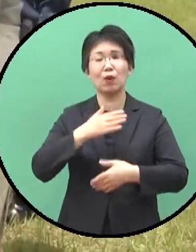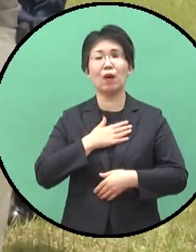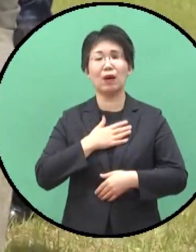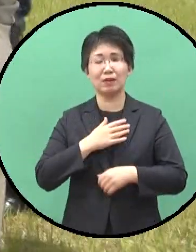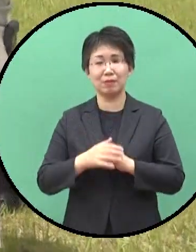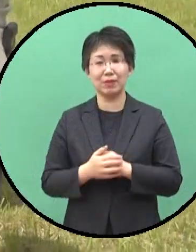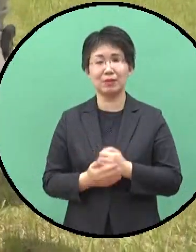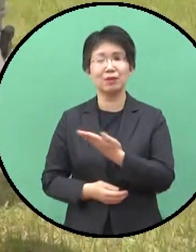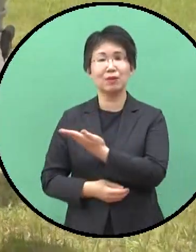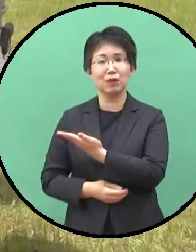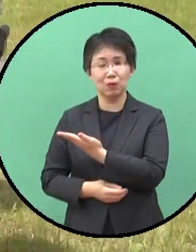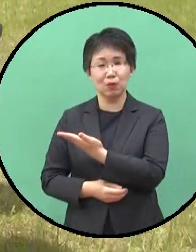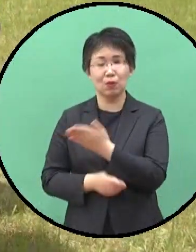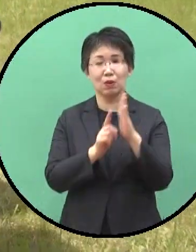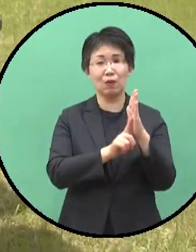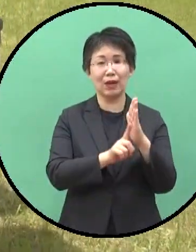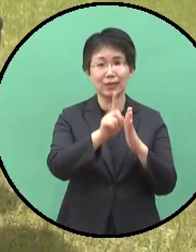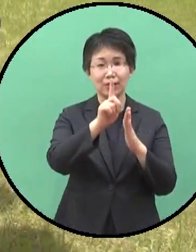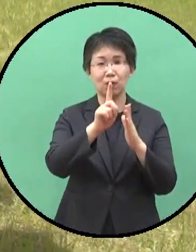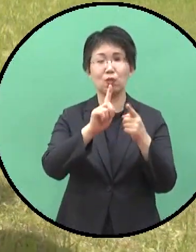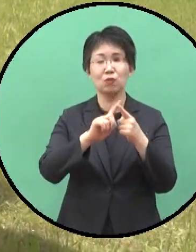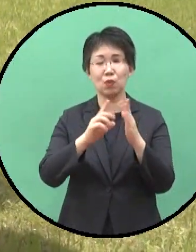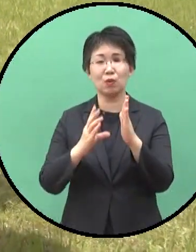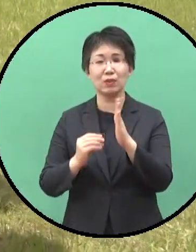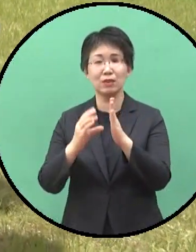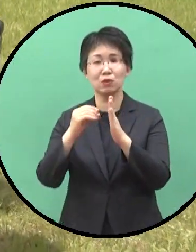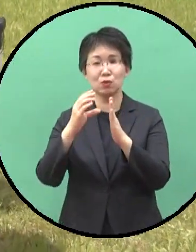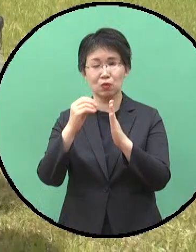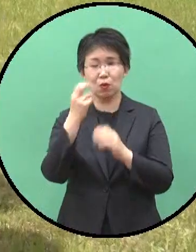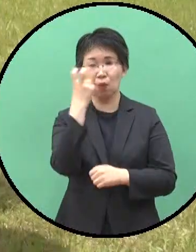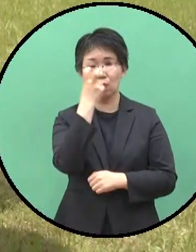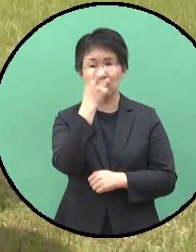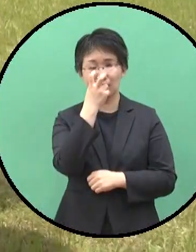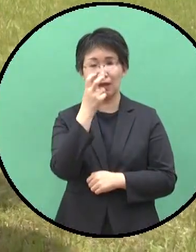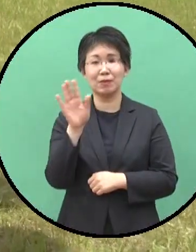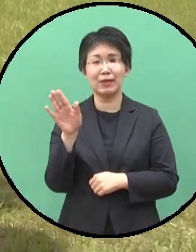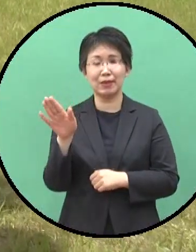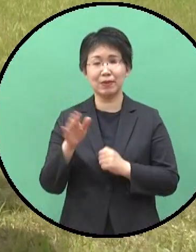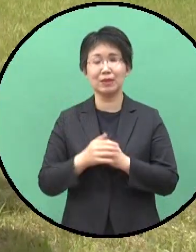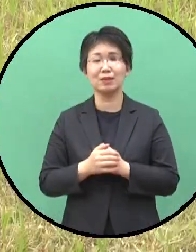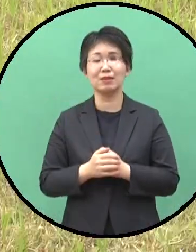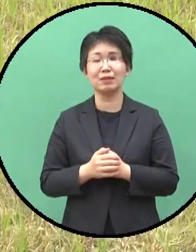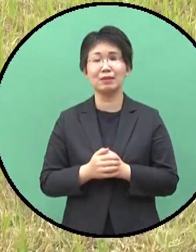。こちらの機械は気温とですね、湿度を測っている機械になります。